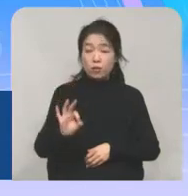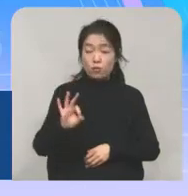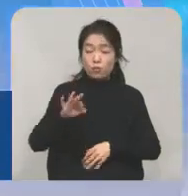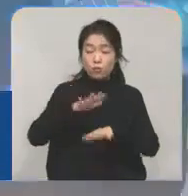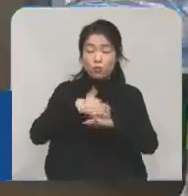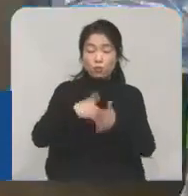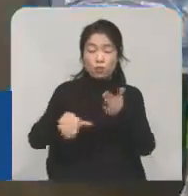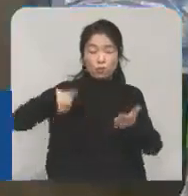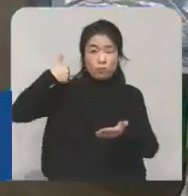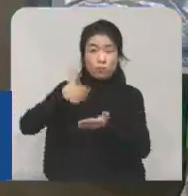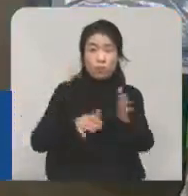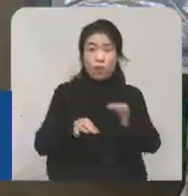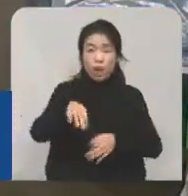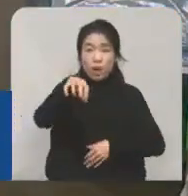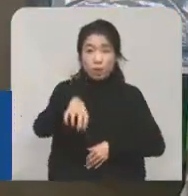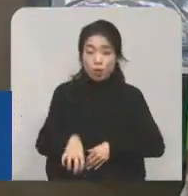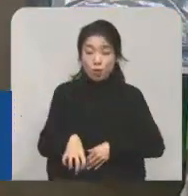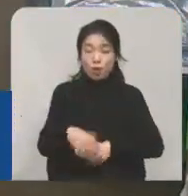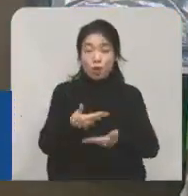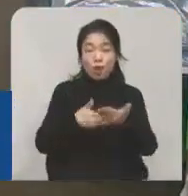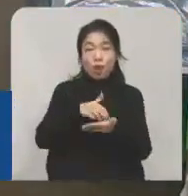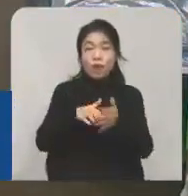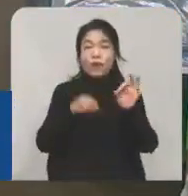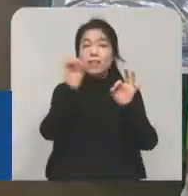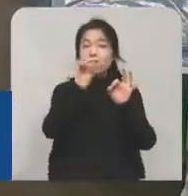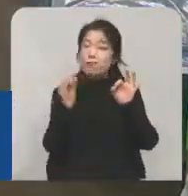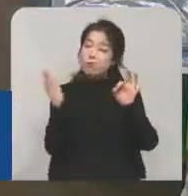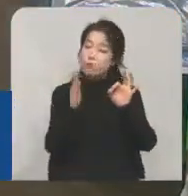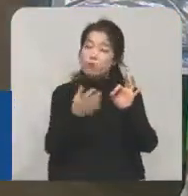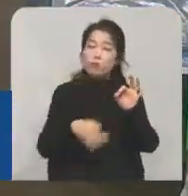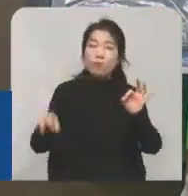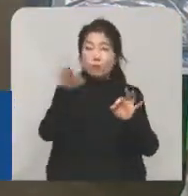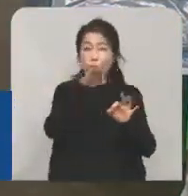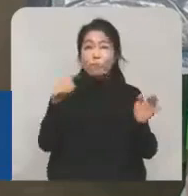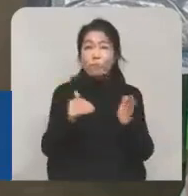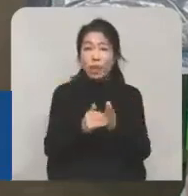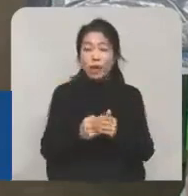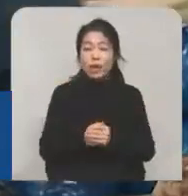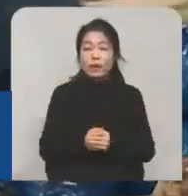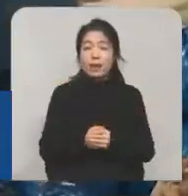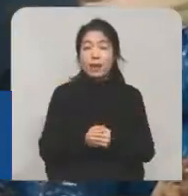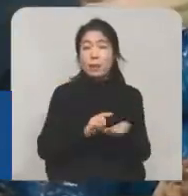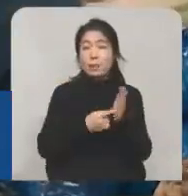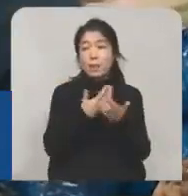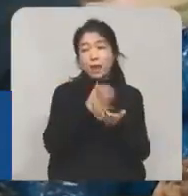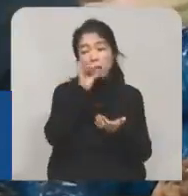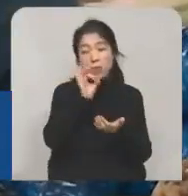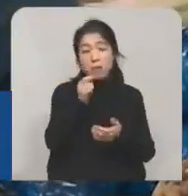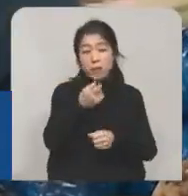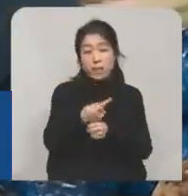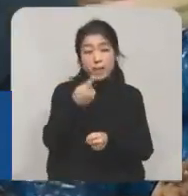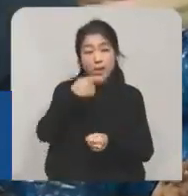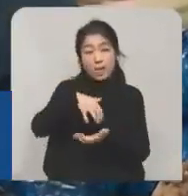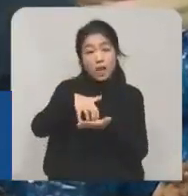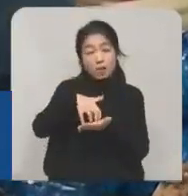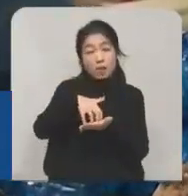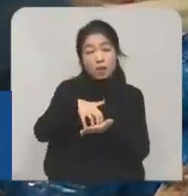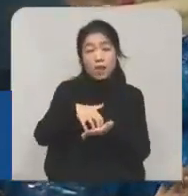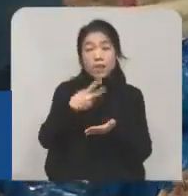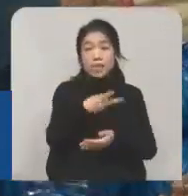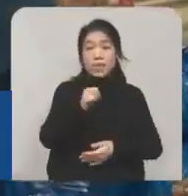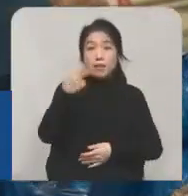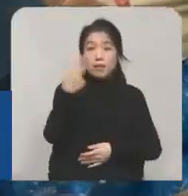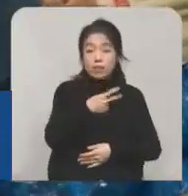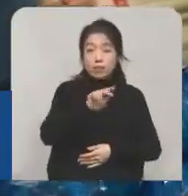10% 학과에 증가했습니다 각화동 동산 물통에 시장의 발표한 자료를 보면 지난해 거래 물량은 2억